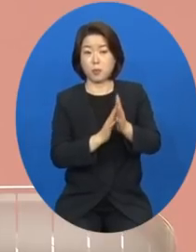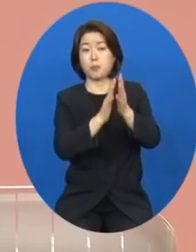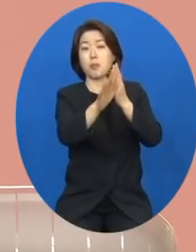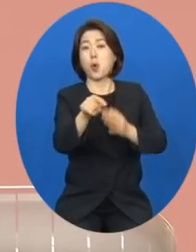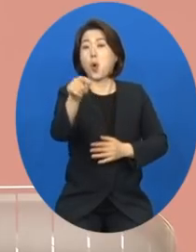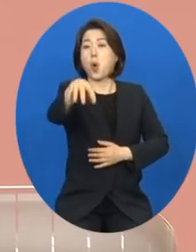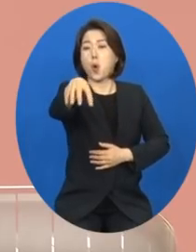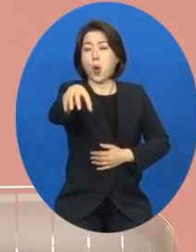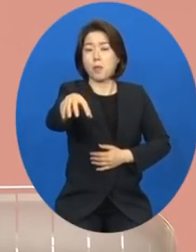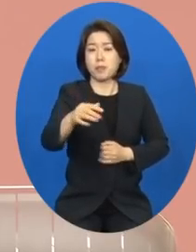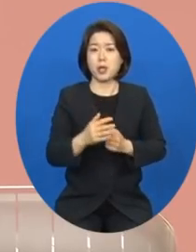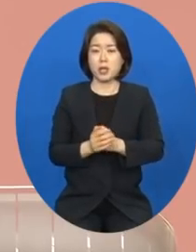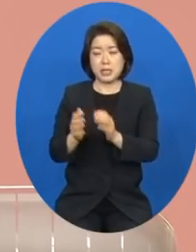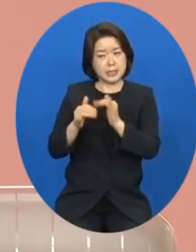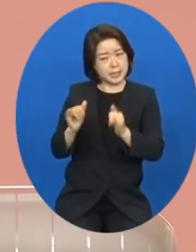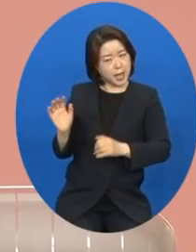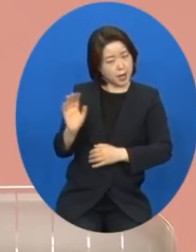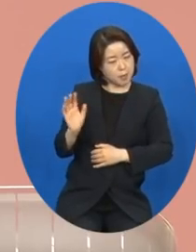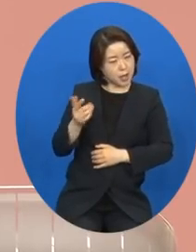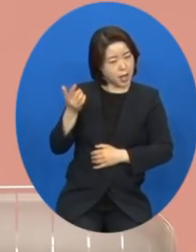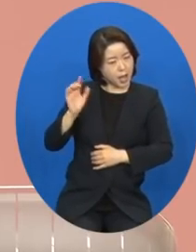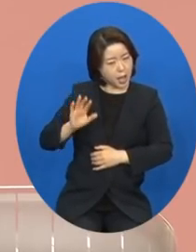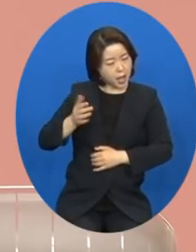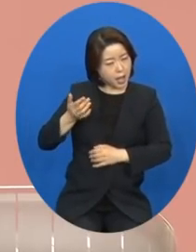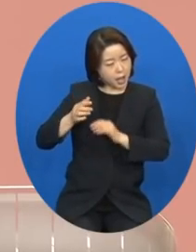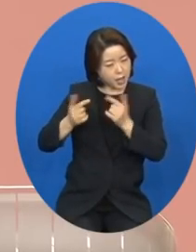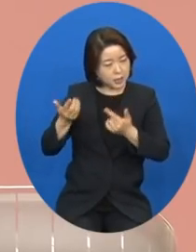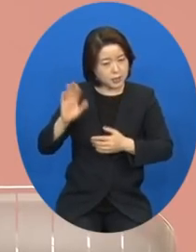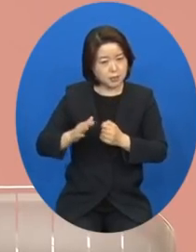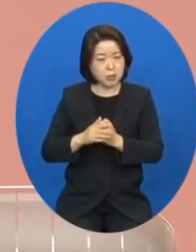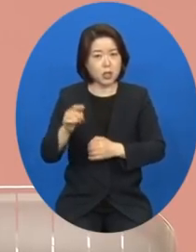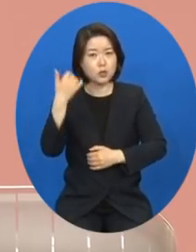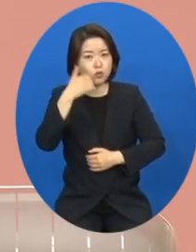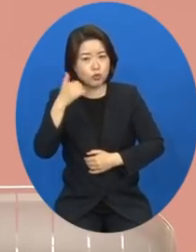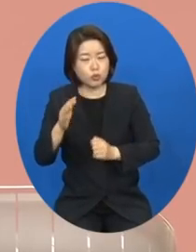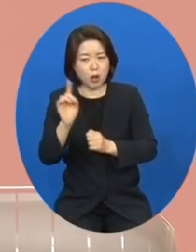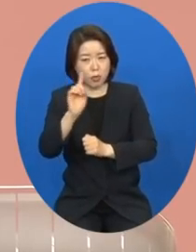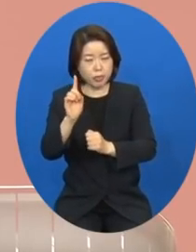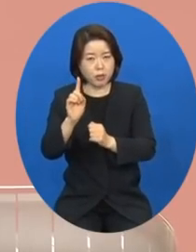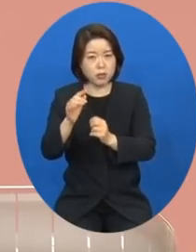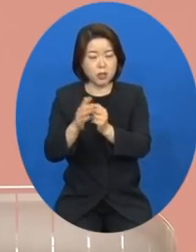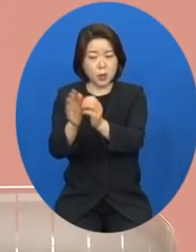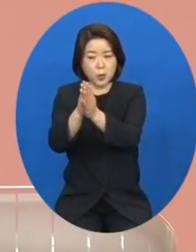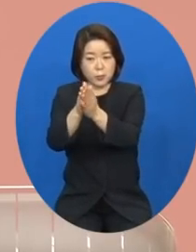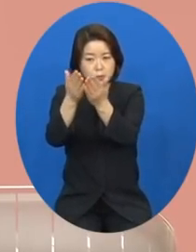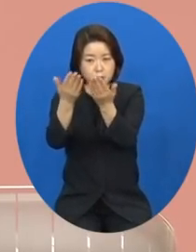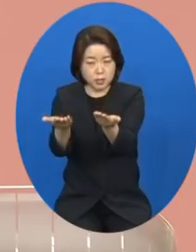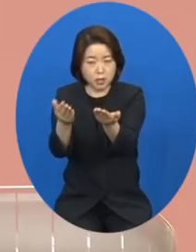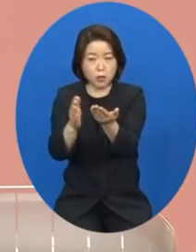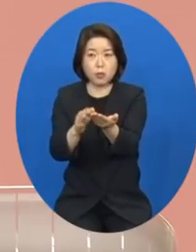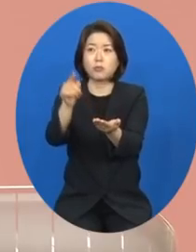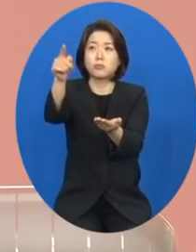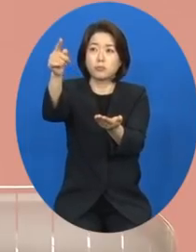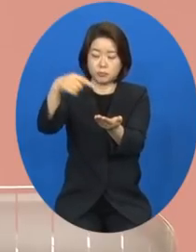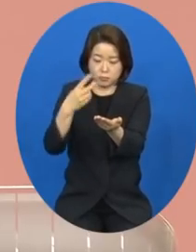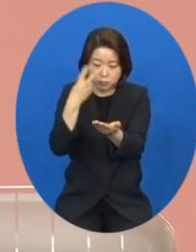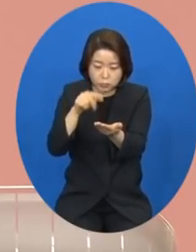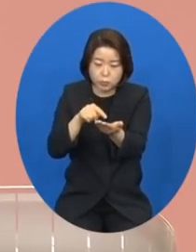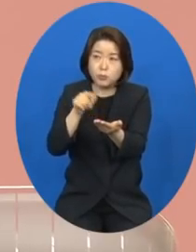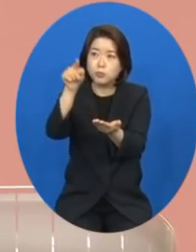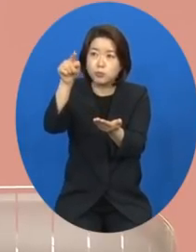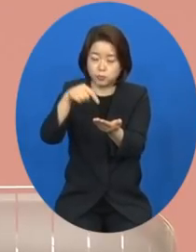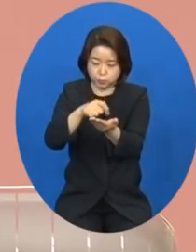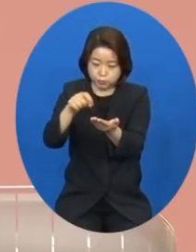어떤 사람이라고 하기에는 좀 어려운데 어떤 존재가 책을 가지고 사람들을 점검을 하고 있더랍니다